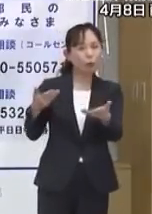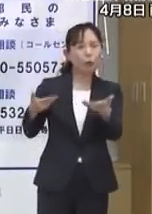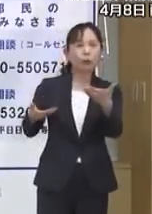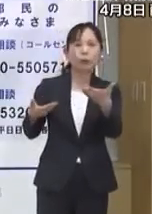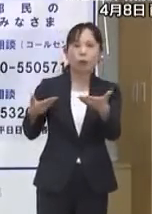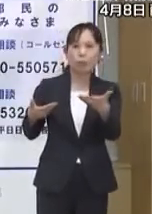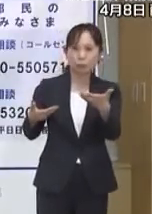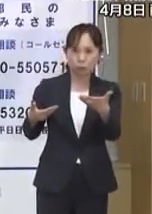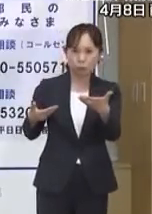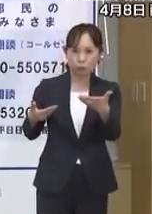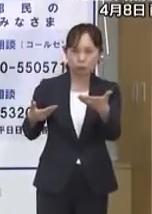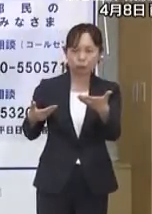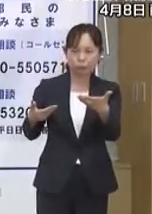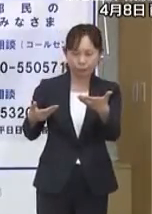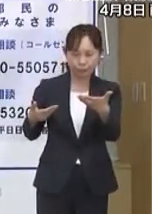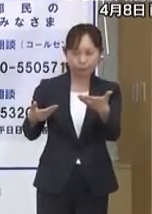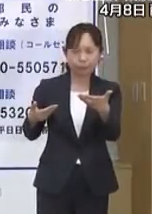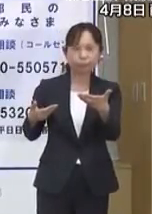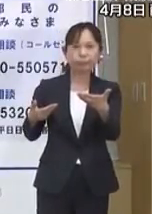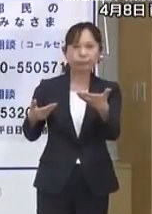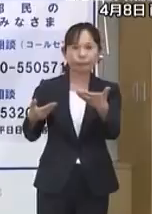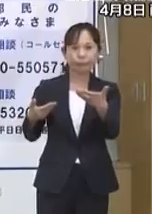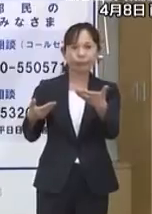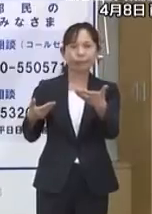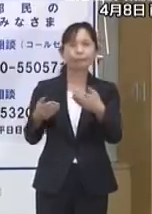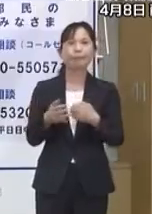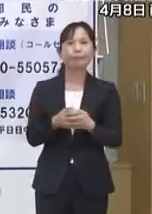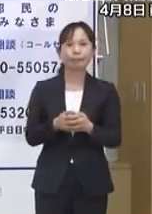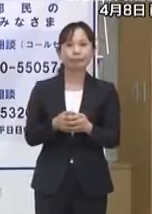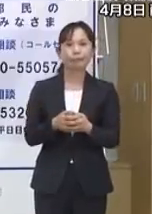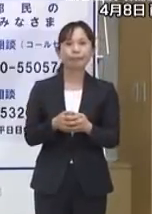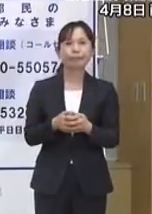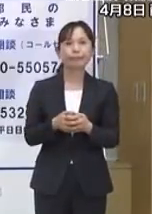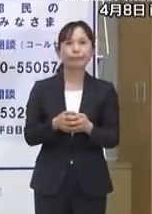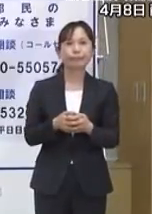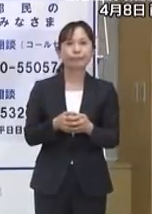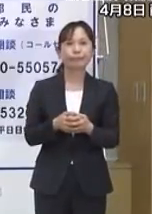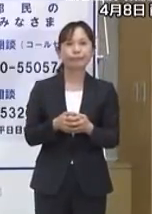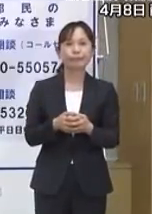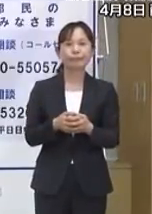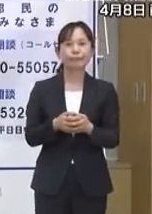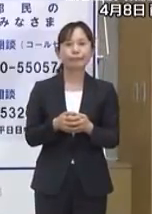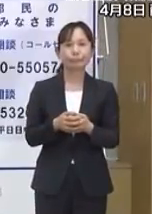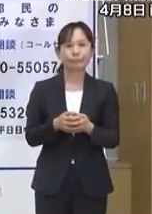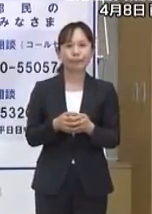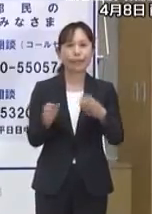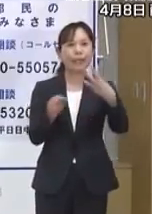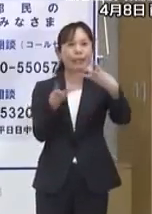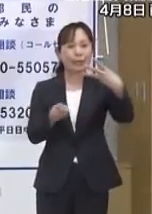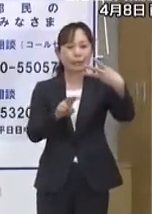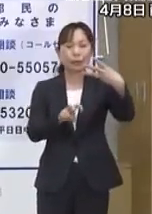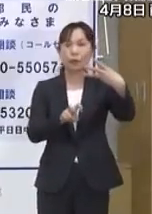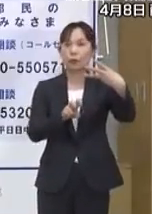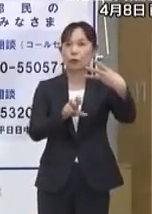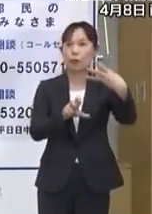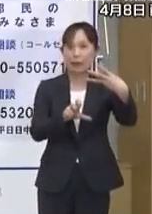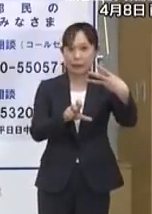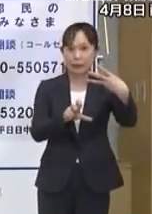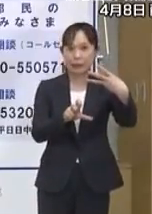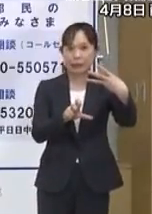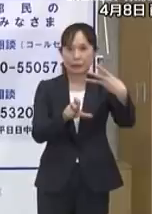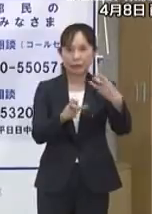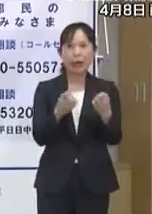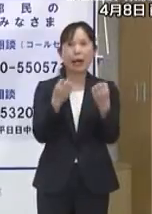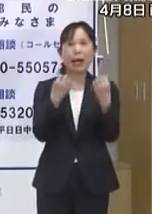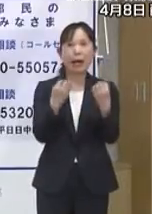をしてみましたいやこちらでありますけれども画面に出てますか3月25日には都内の